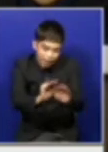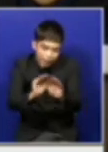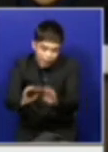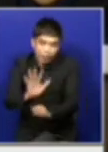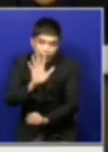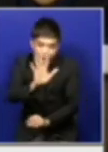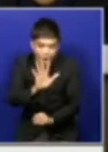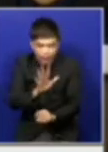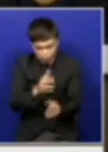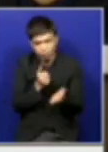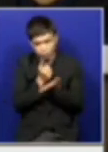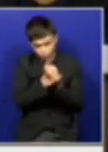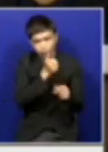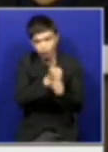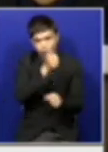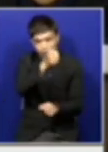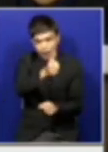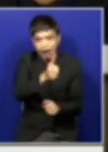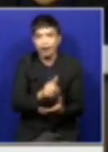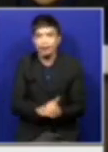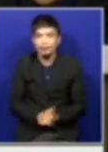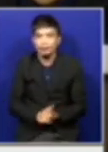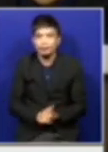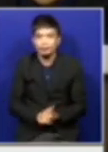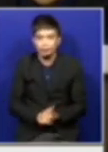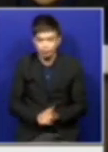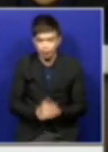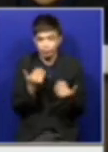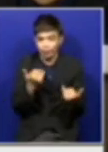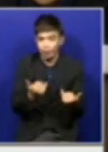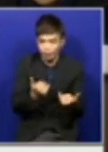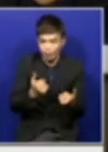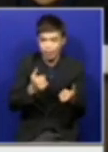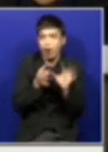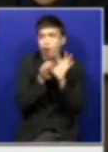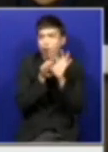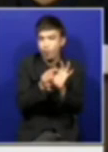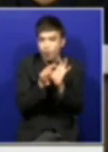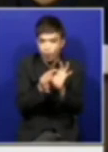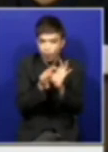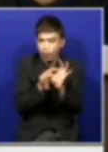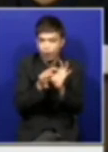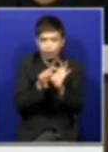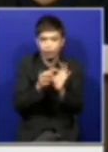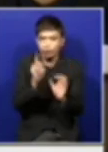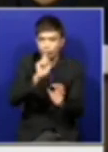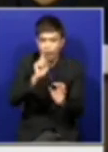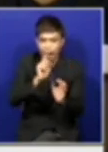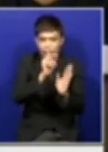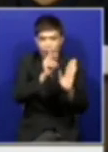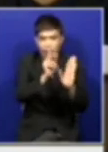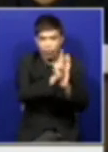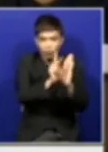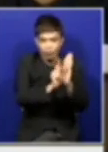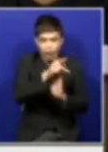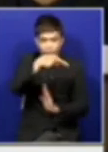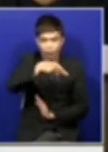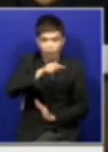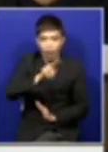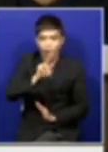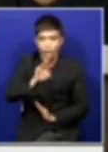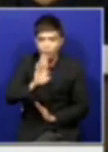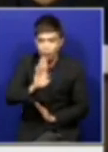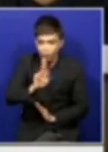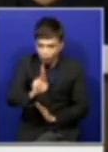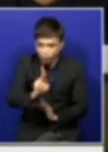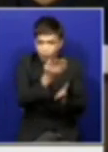นี้ผมเป็นห่วงมากว่ายอดเงินจำนวนมาก แต่การตรวจสอบควบคุมตรวจส